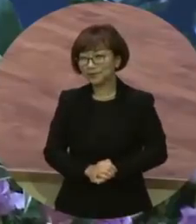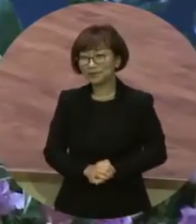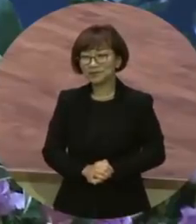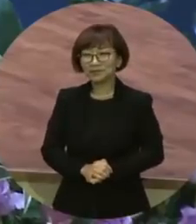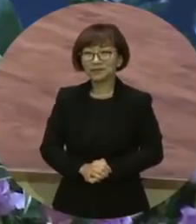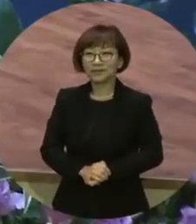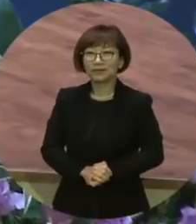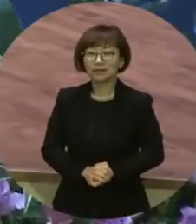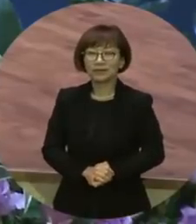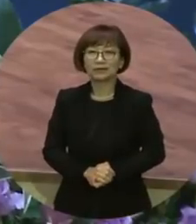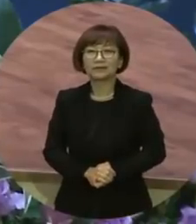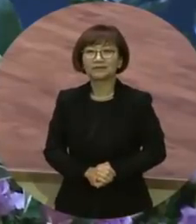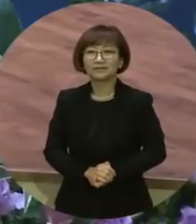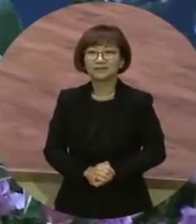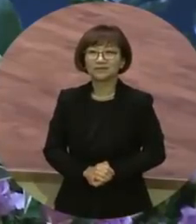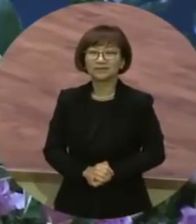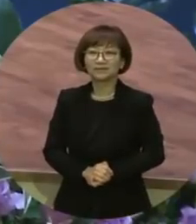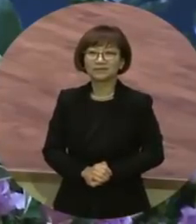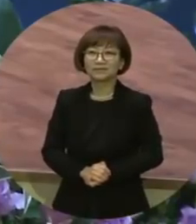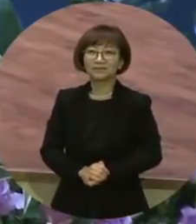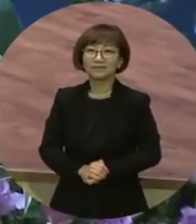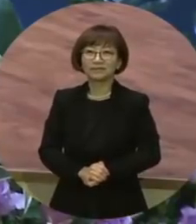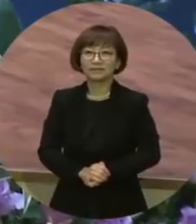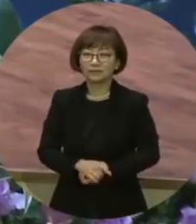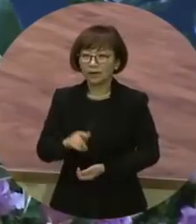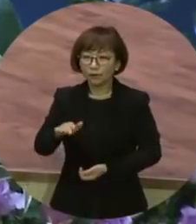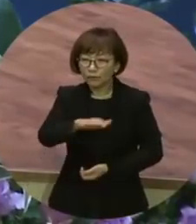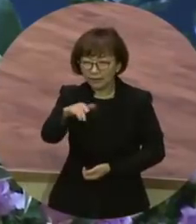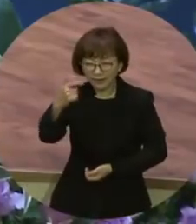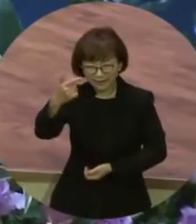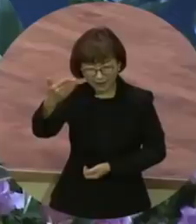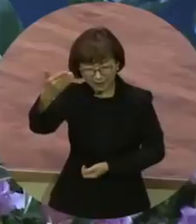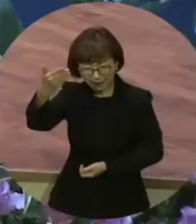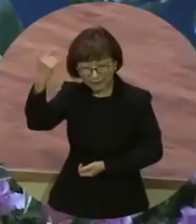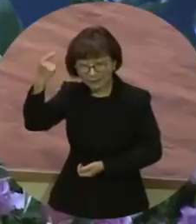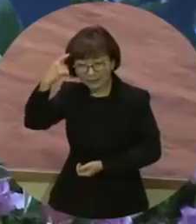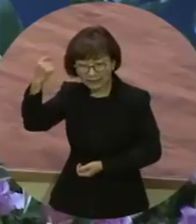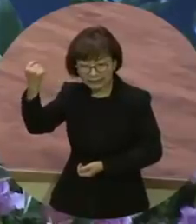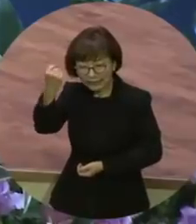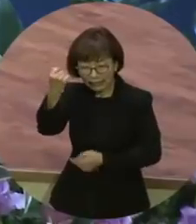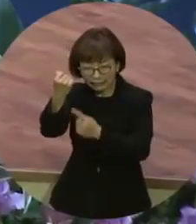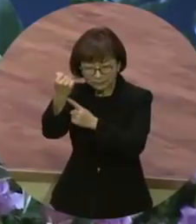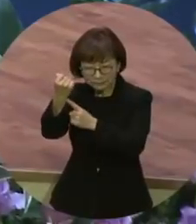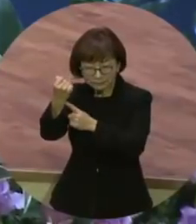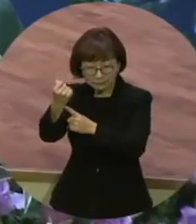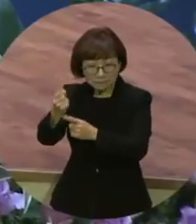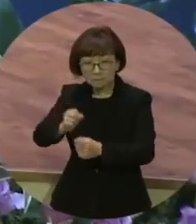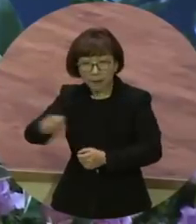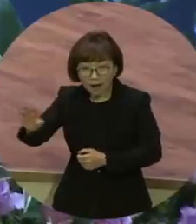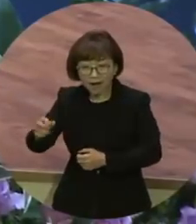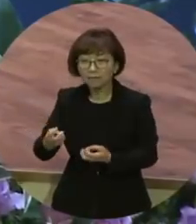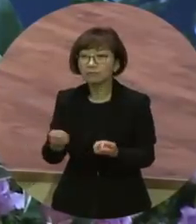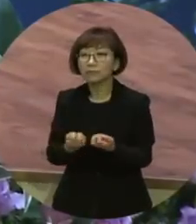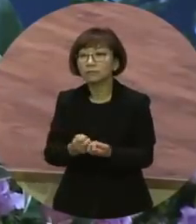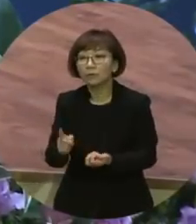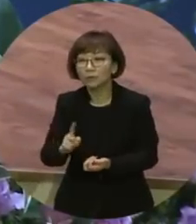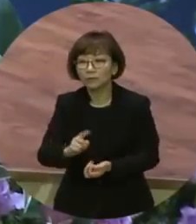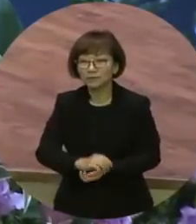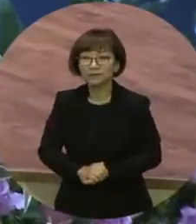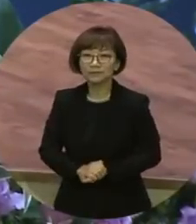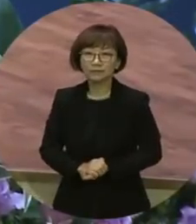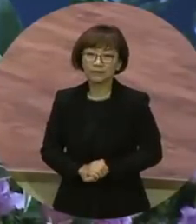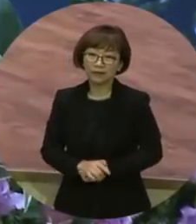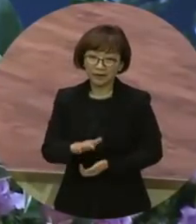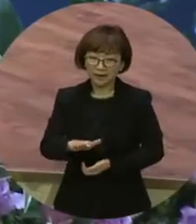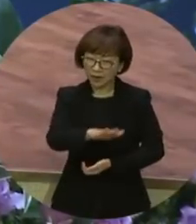어떻게 해야 틀을 바꾸냐? 어떻게 무슨 수로 예틀 깨고 세틀 갖추냐라고 물어보면 아마 여기 있는 대부분의 여러분 이렇게 말씀하실 거예요. 은혜